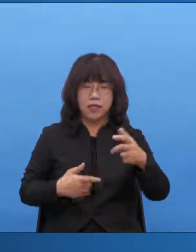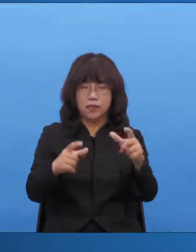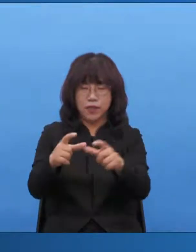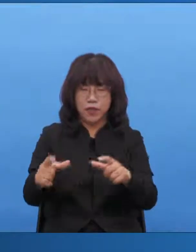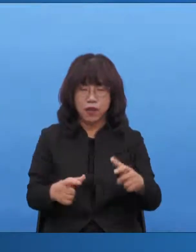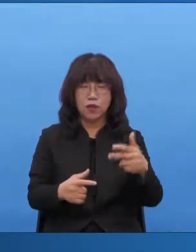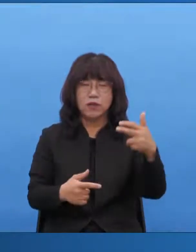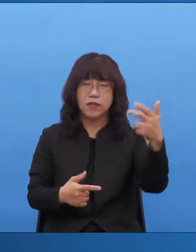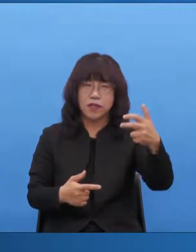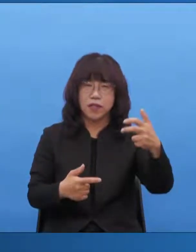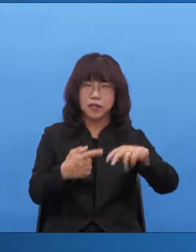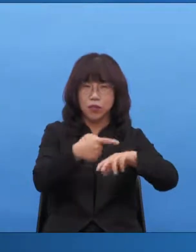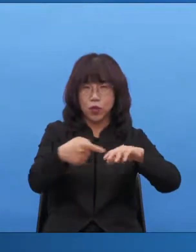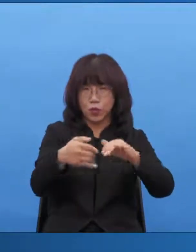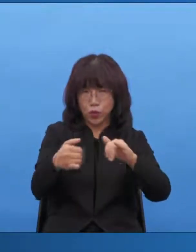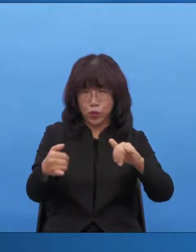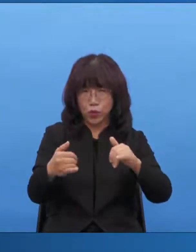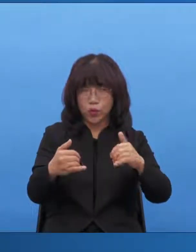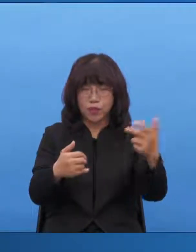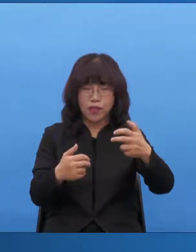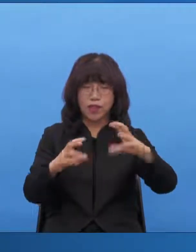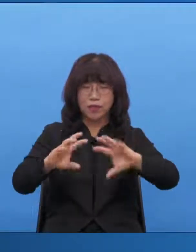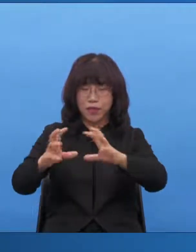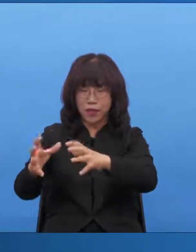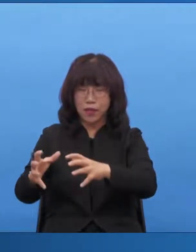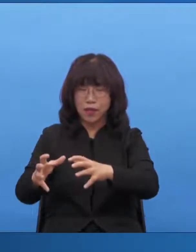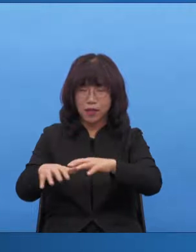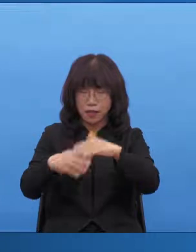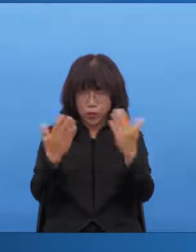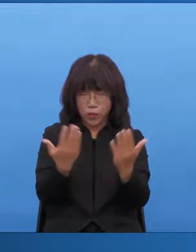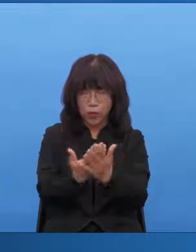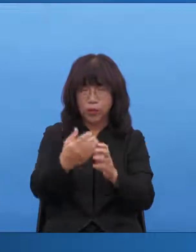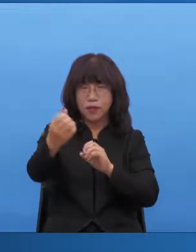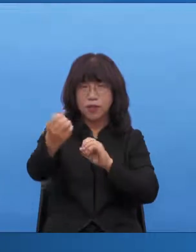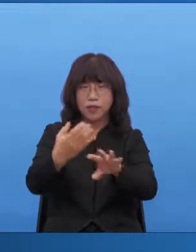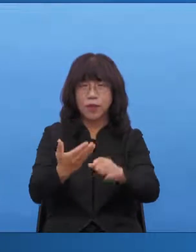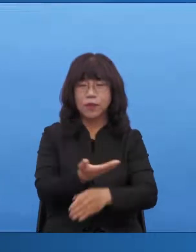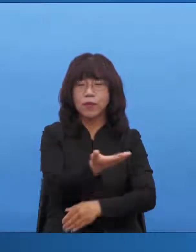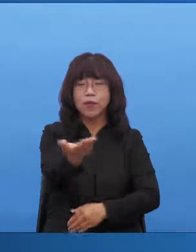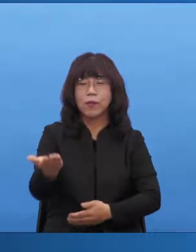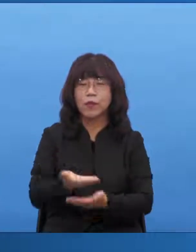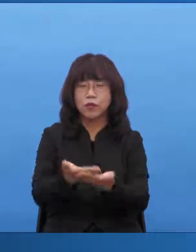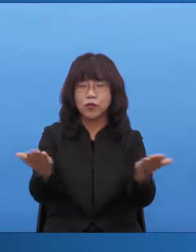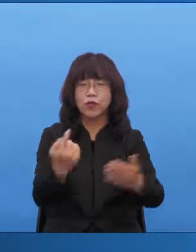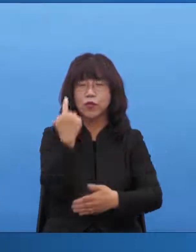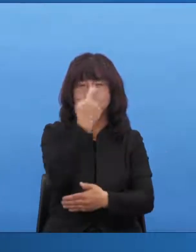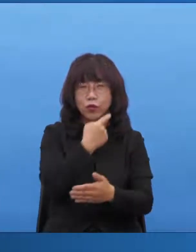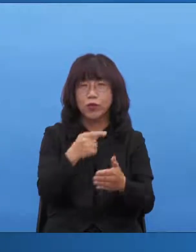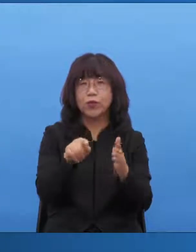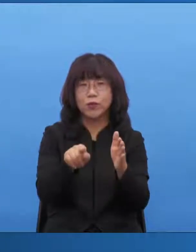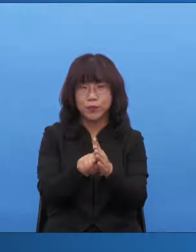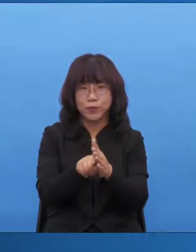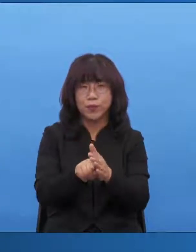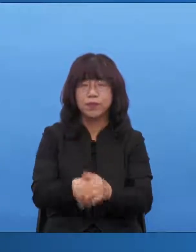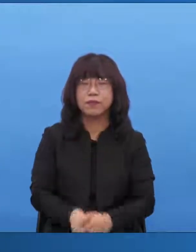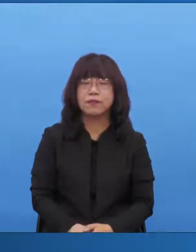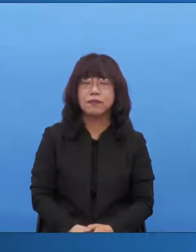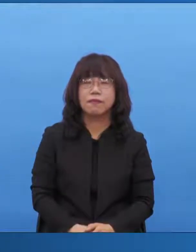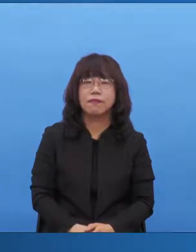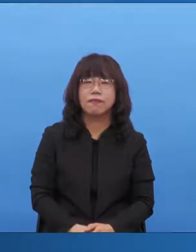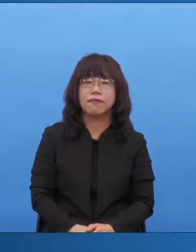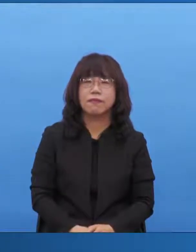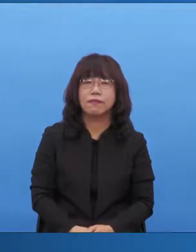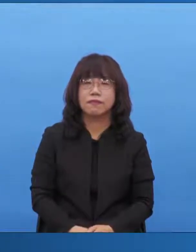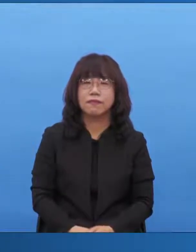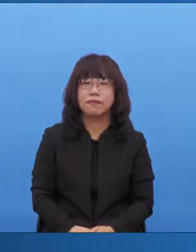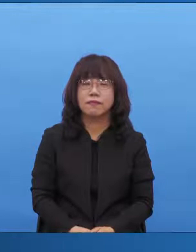모인 모든 전도자들에게 응답으로 주실 줄 확신합니다. 우리 70 제자, 70 지역, 70 종족, 70